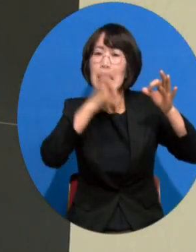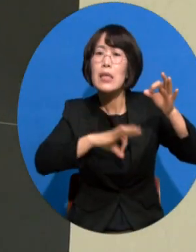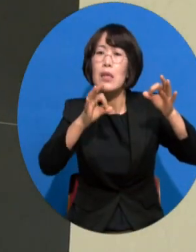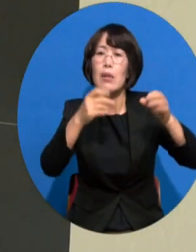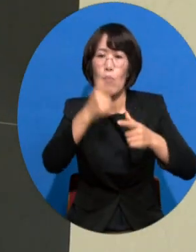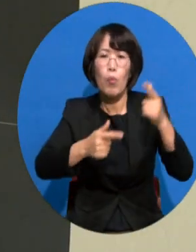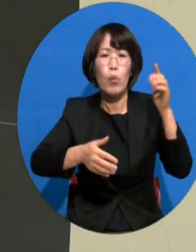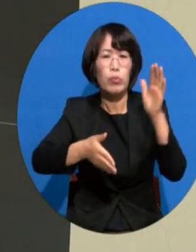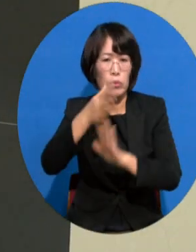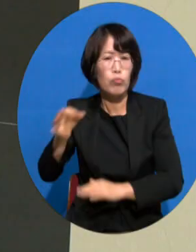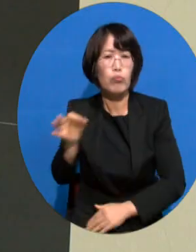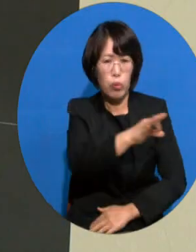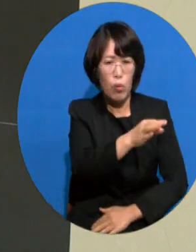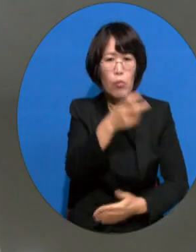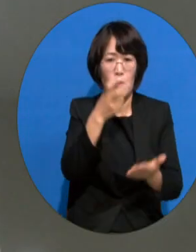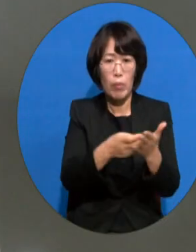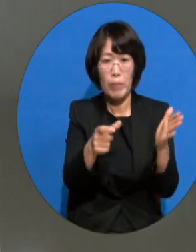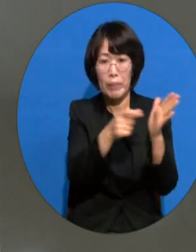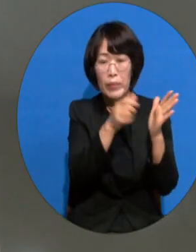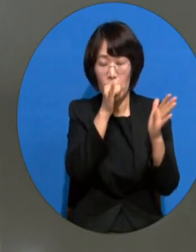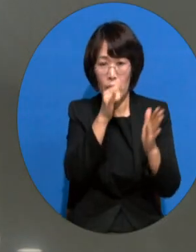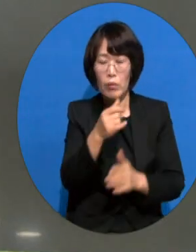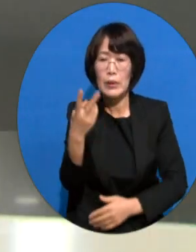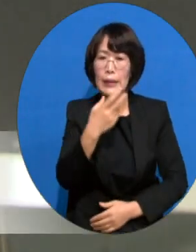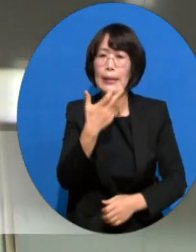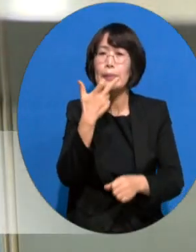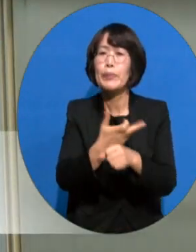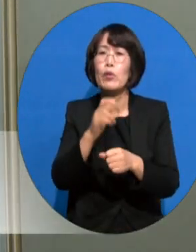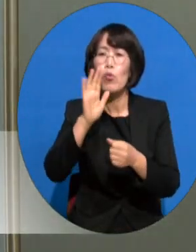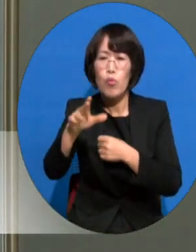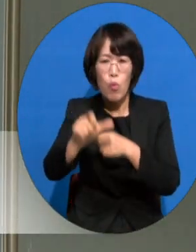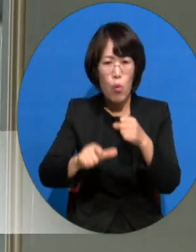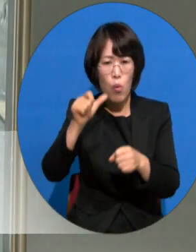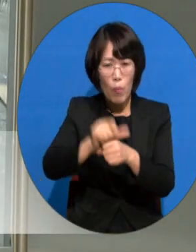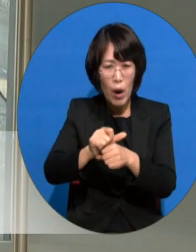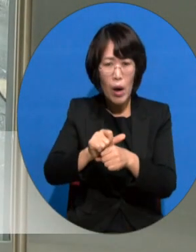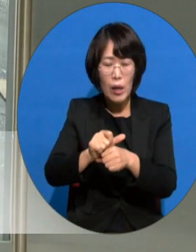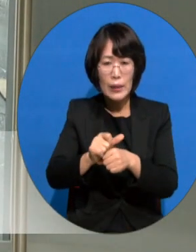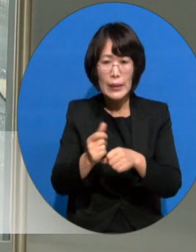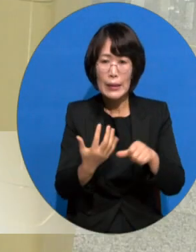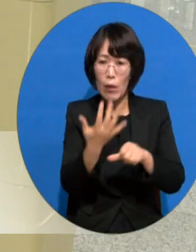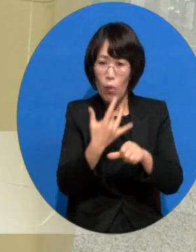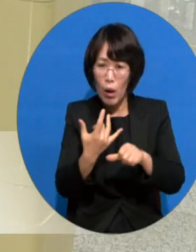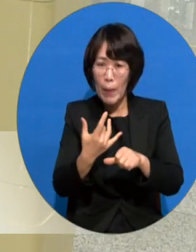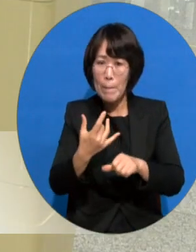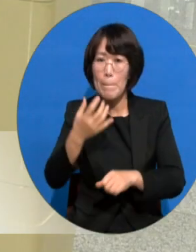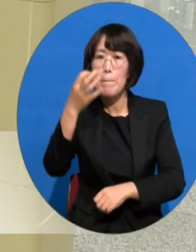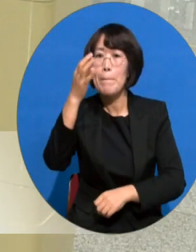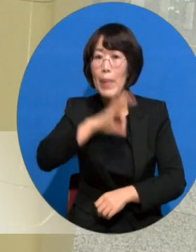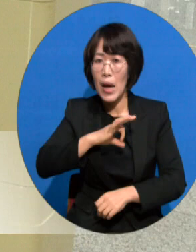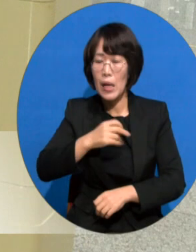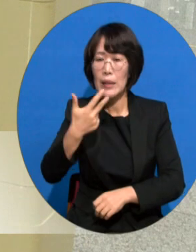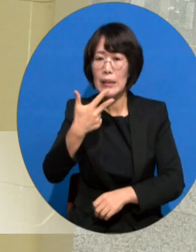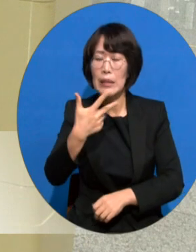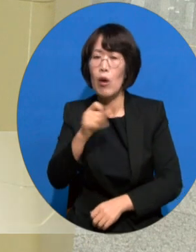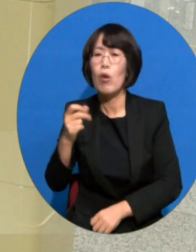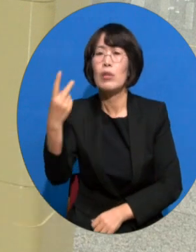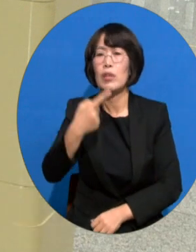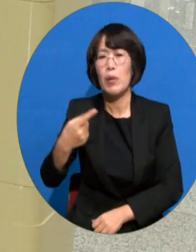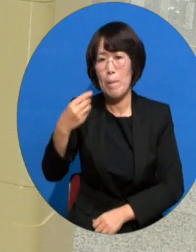목포시에 납부하도록 규정했습니다. 2017년 이후 5년간 개장 유골 화장으로 발생한 수익은 7억 천여만